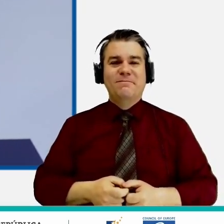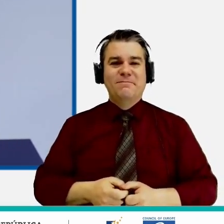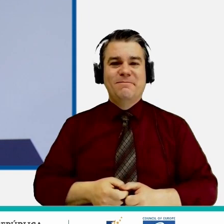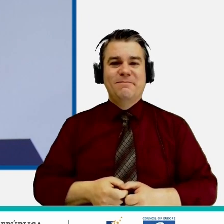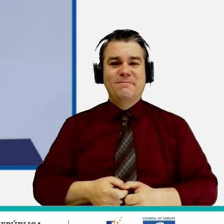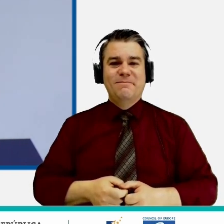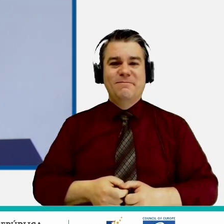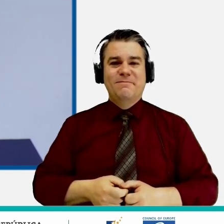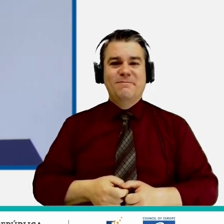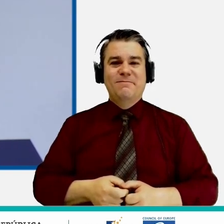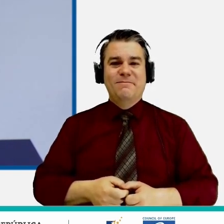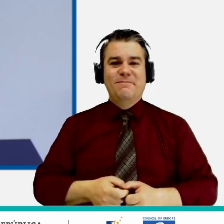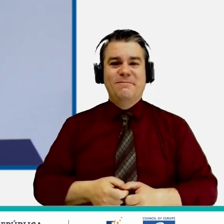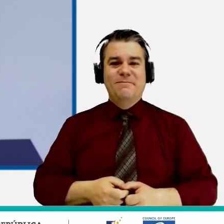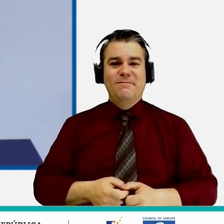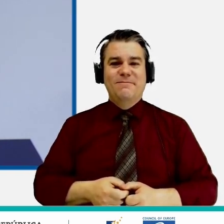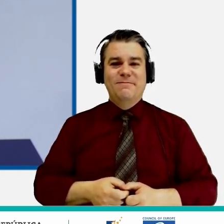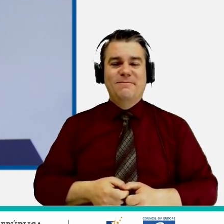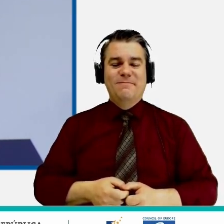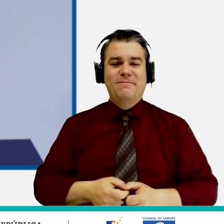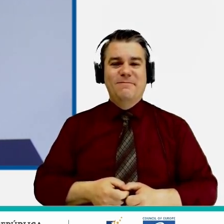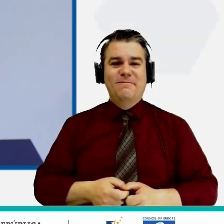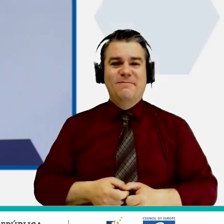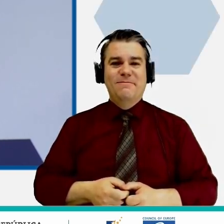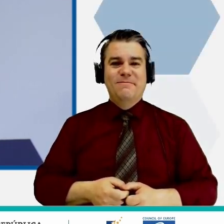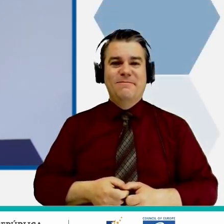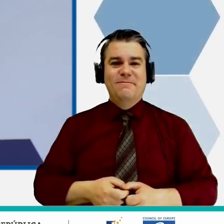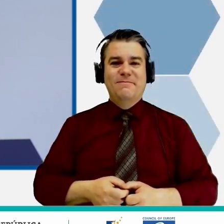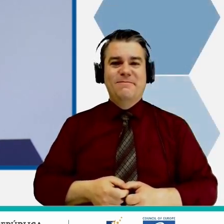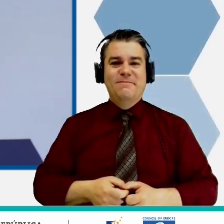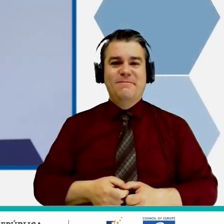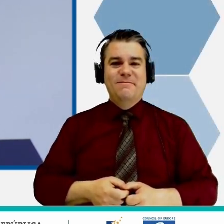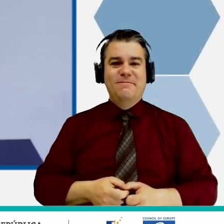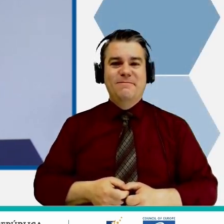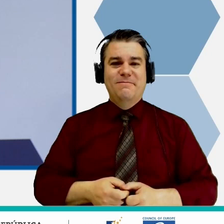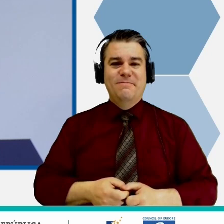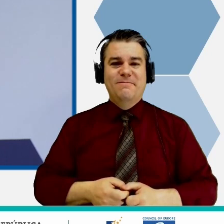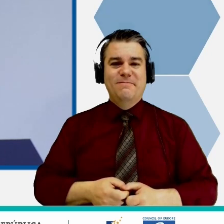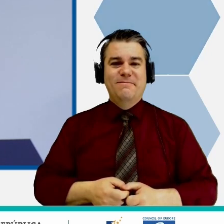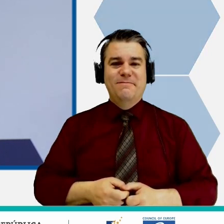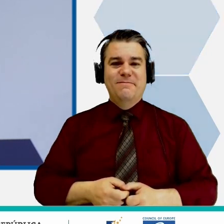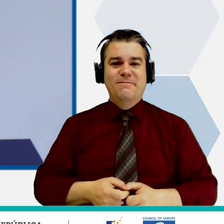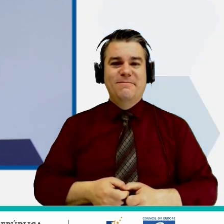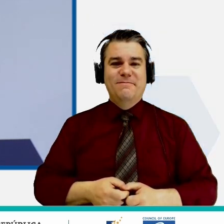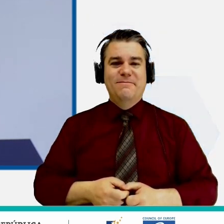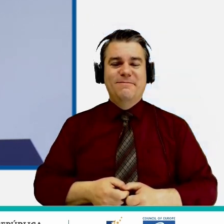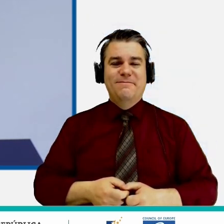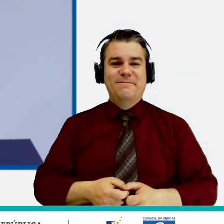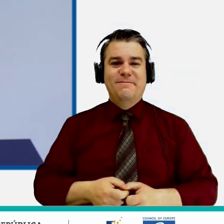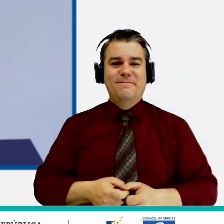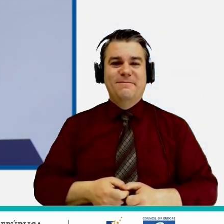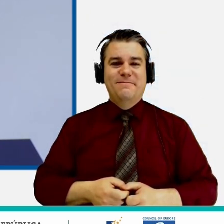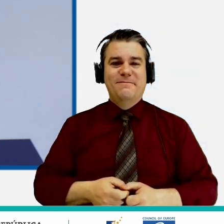Хочу подчеркнуть о том, что Европейский форум по снижению риска бедствий является региональной